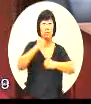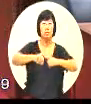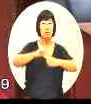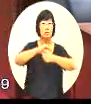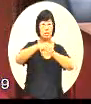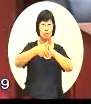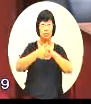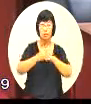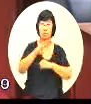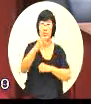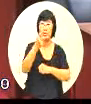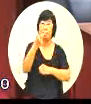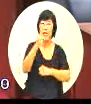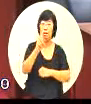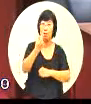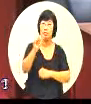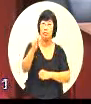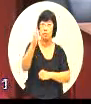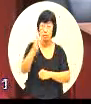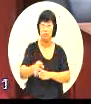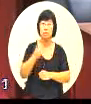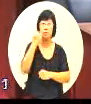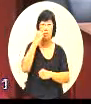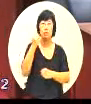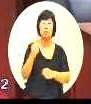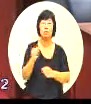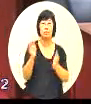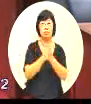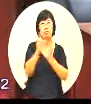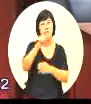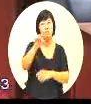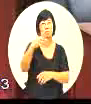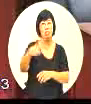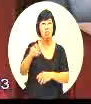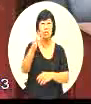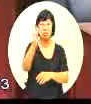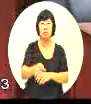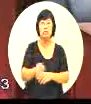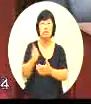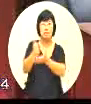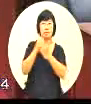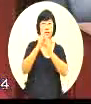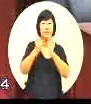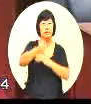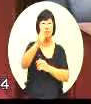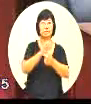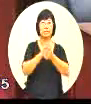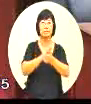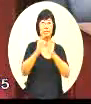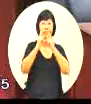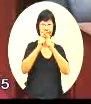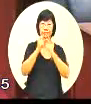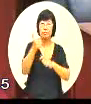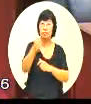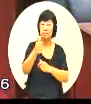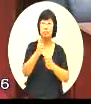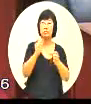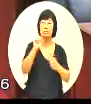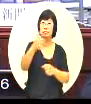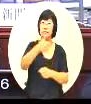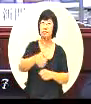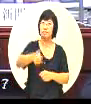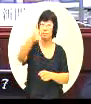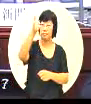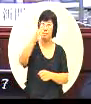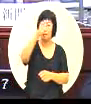刚好1143亿，市长你有什么看法？请答。 市长回答。 谢谢议长，谢谢黄议员，